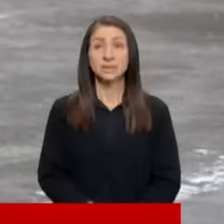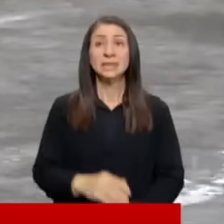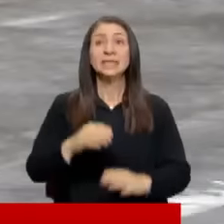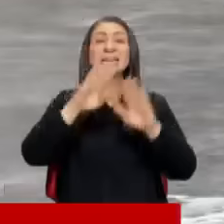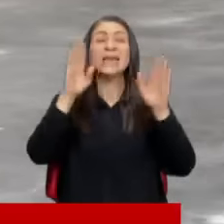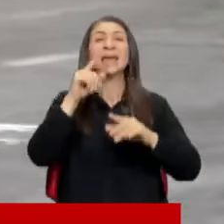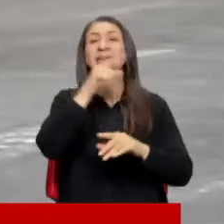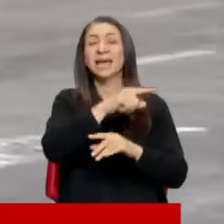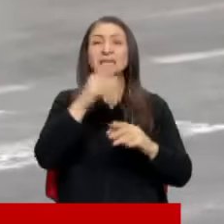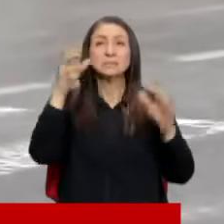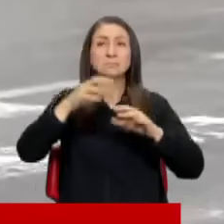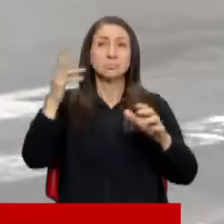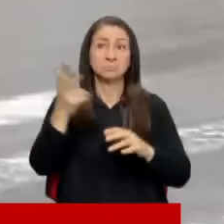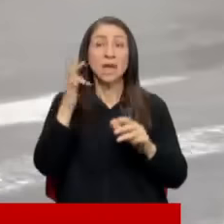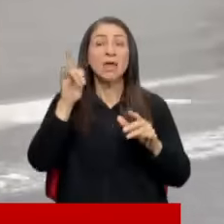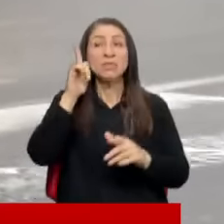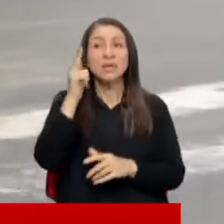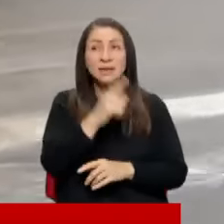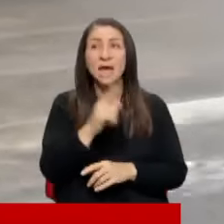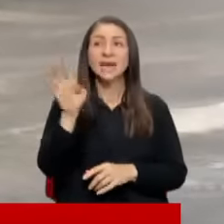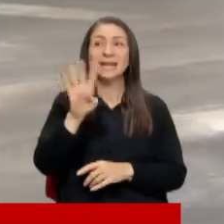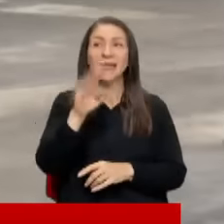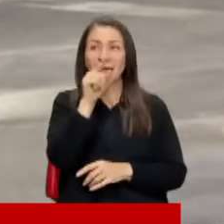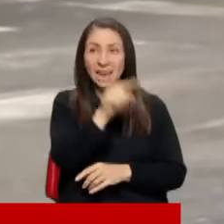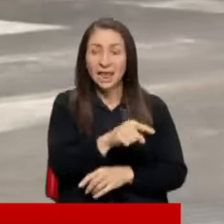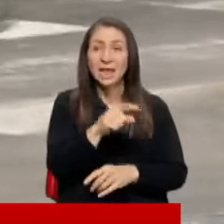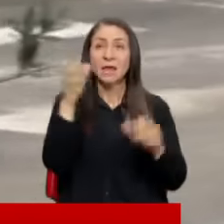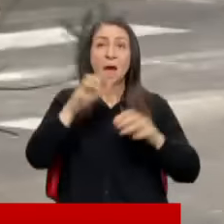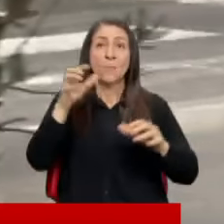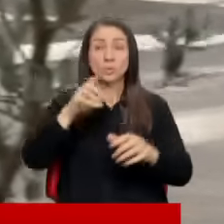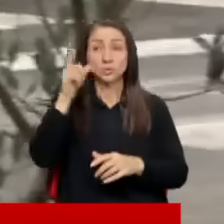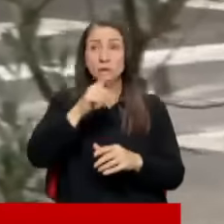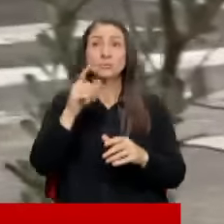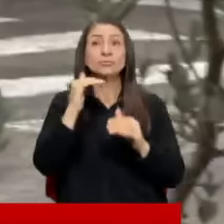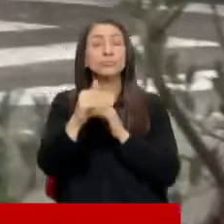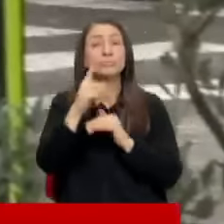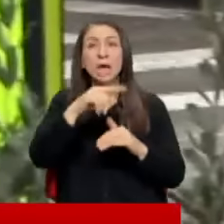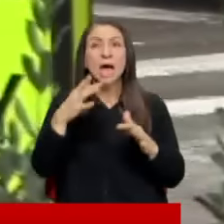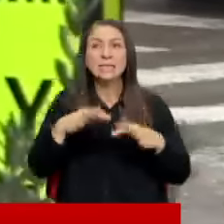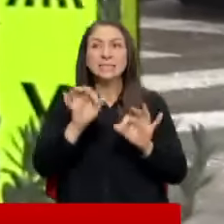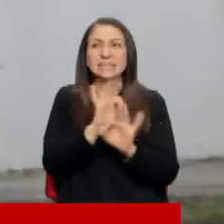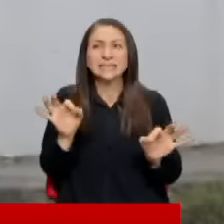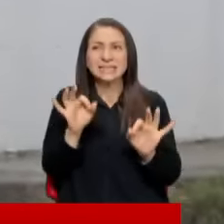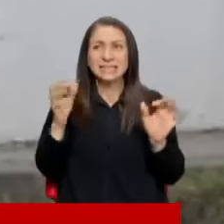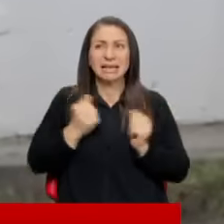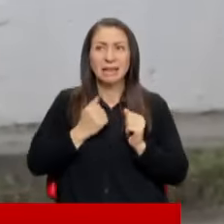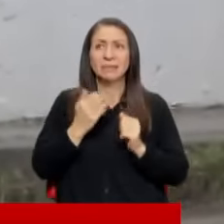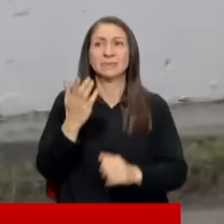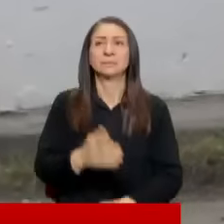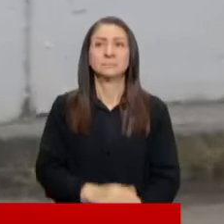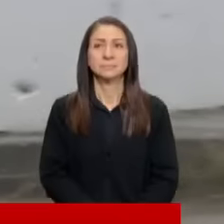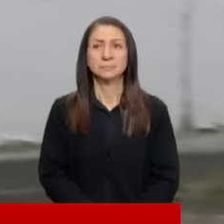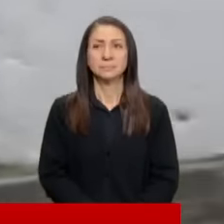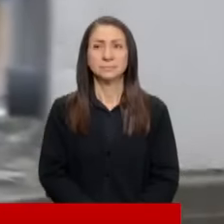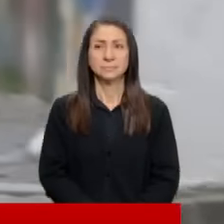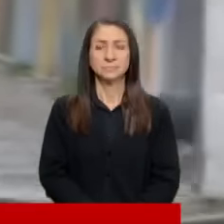Trakya'da da sağanak yağış etkili oldu. Edirne ve Kırklareli'de etkili olan yağmura vatandaşlar hazırlıksız yakalandı.